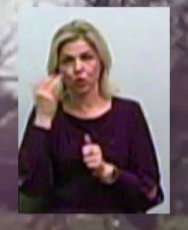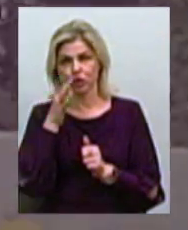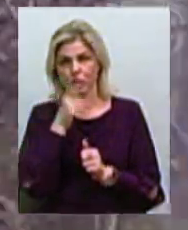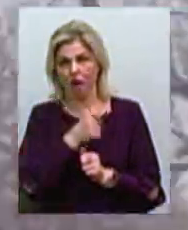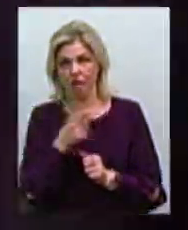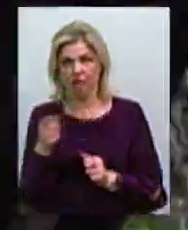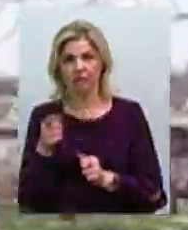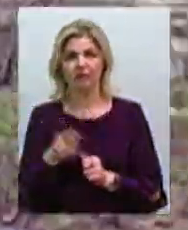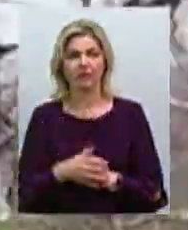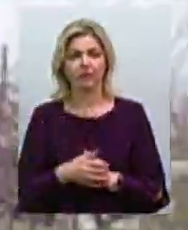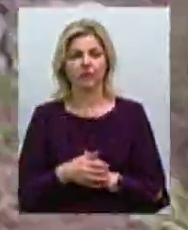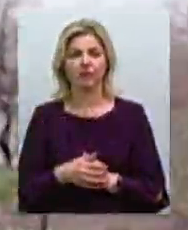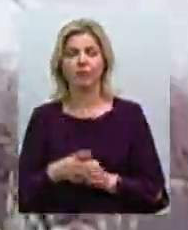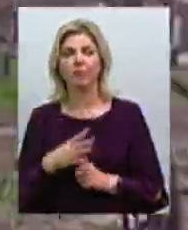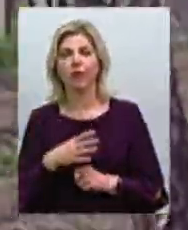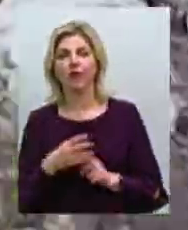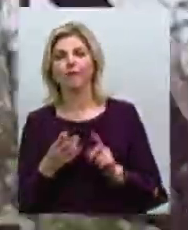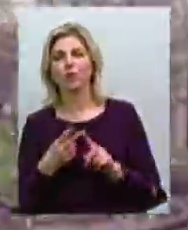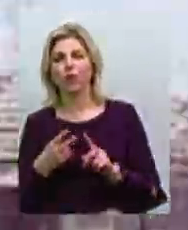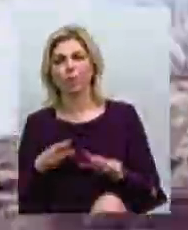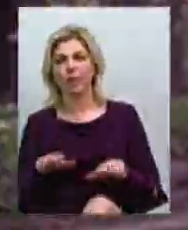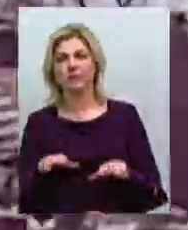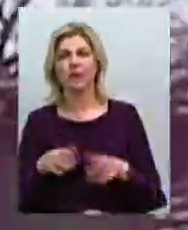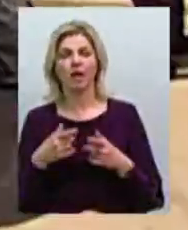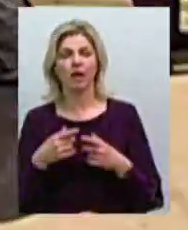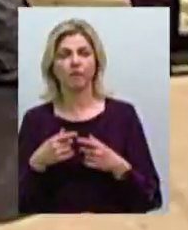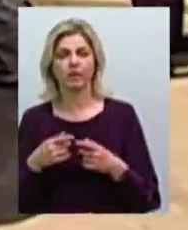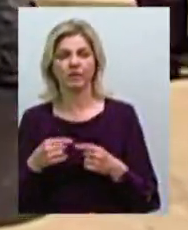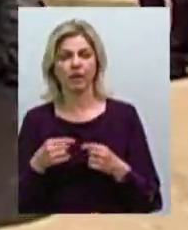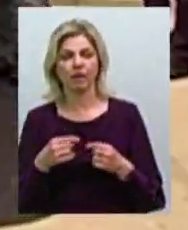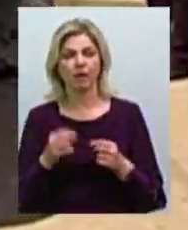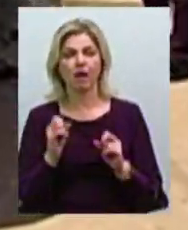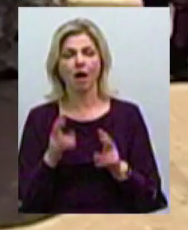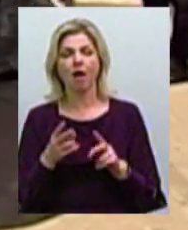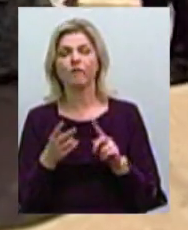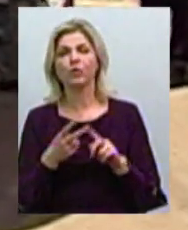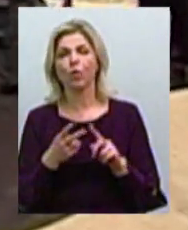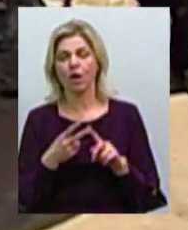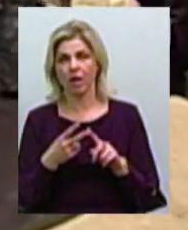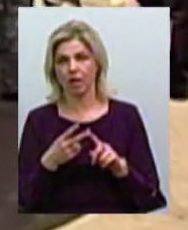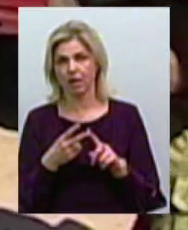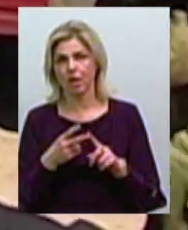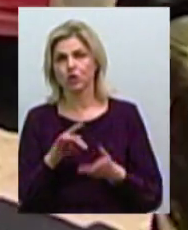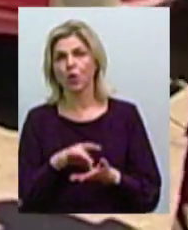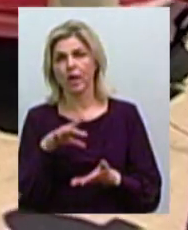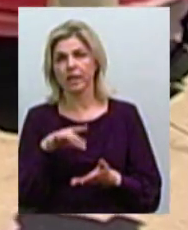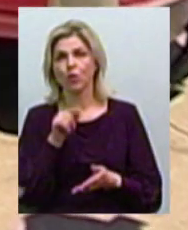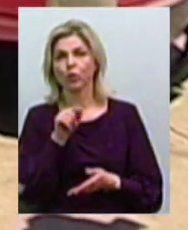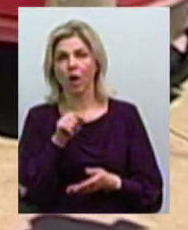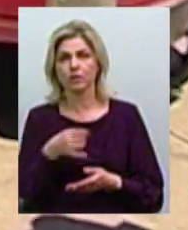як друга столиця Луганської області. Ми спілкувалися з військовими, які виходили